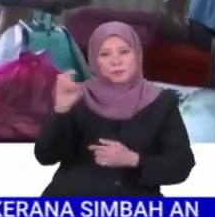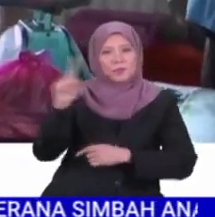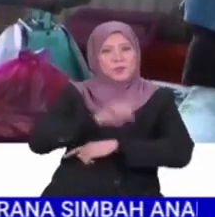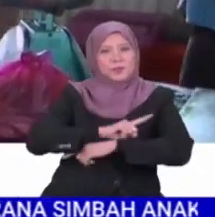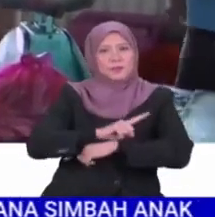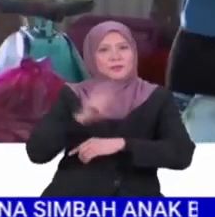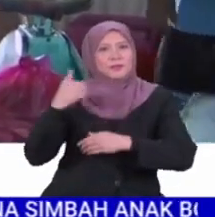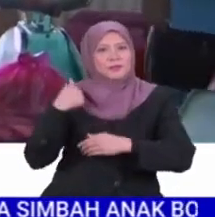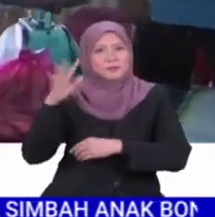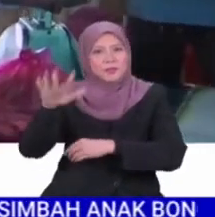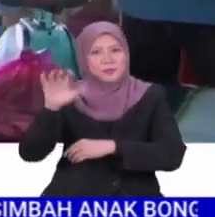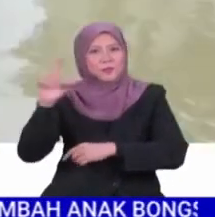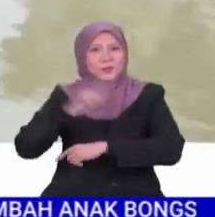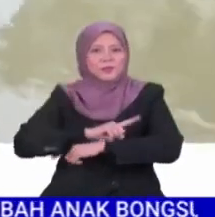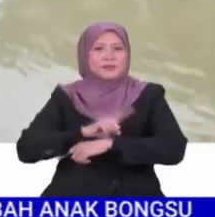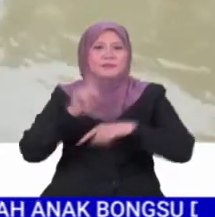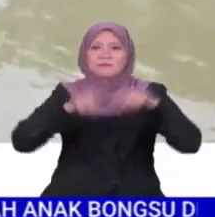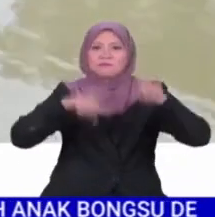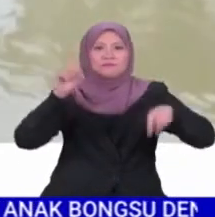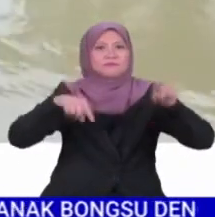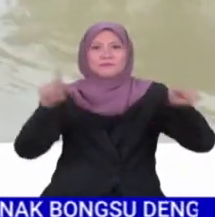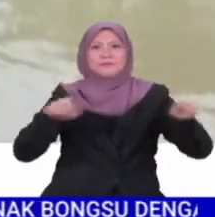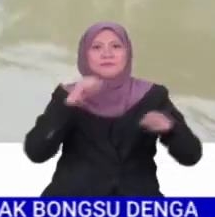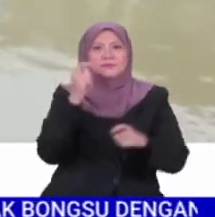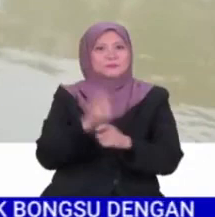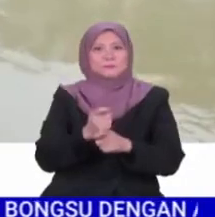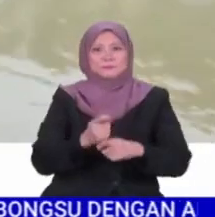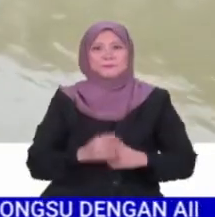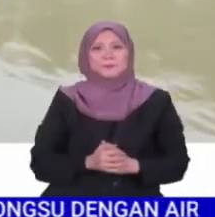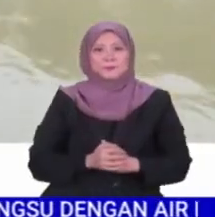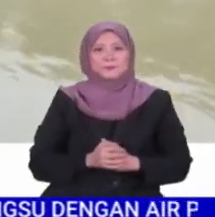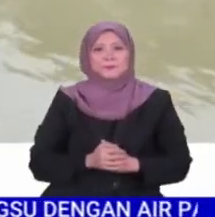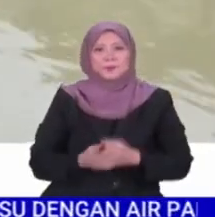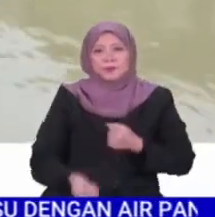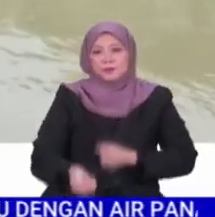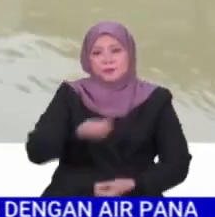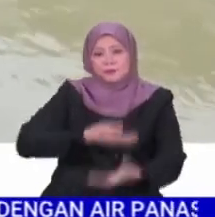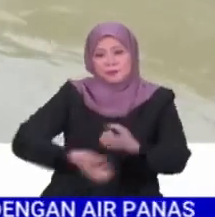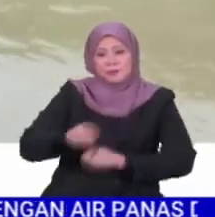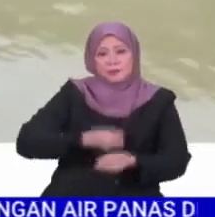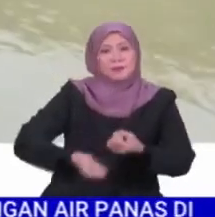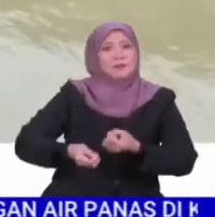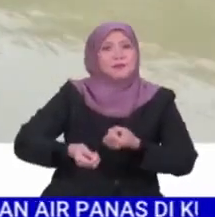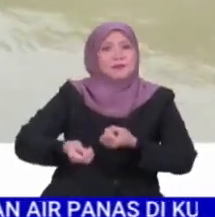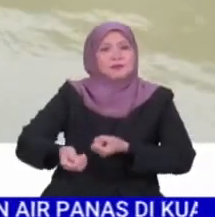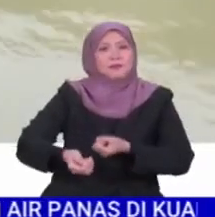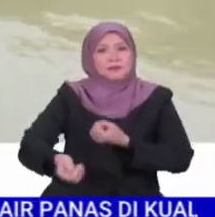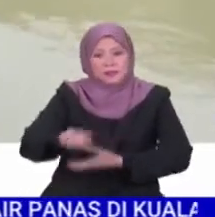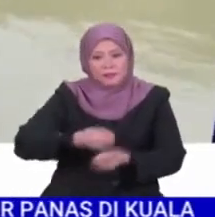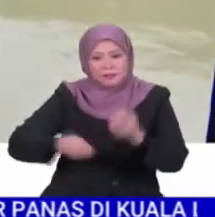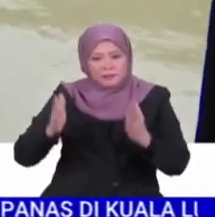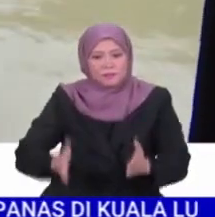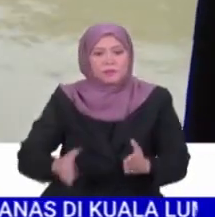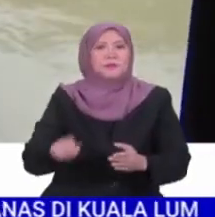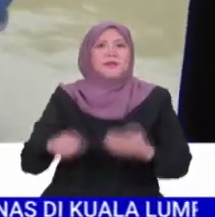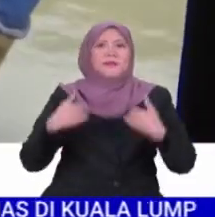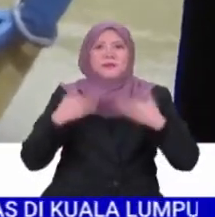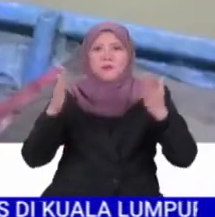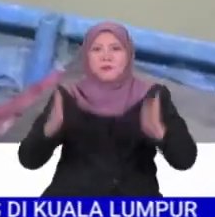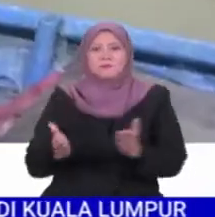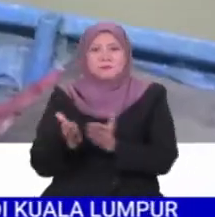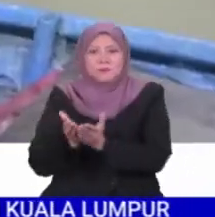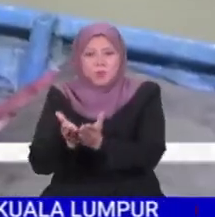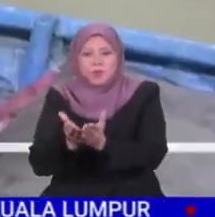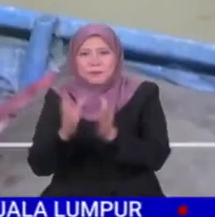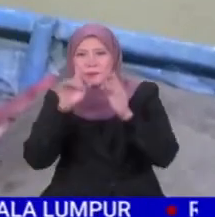sehari, 500, tak tentulah. Nelayan di Kuala Sungai Baru juga berdepan pencerobohan oleh nelayan yang beroperasi secara haram